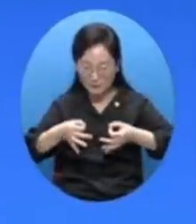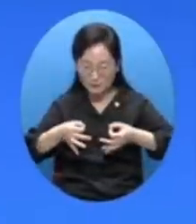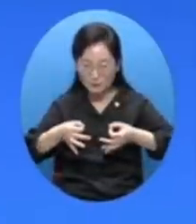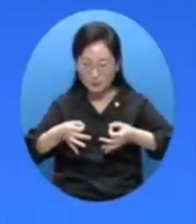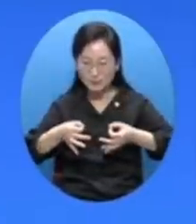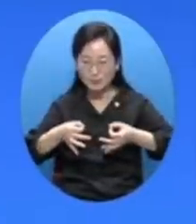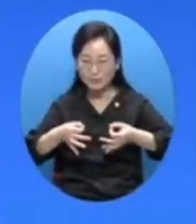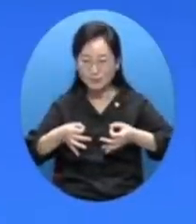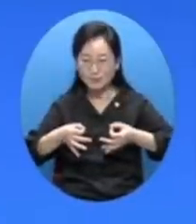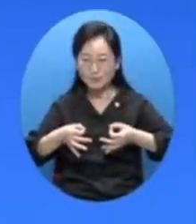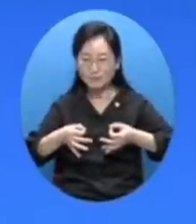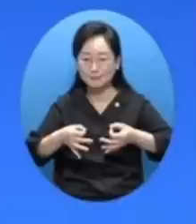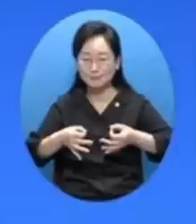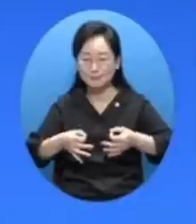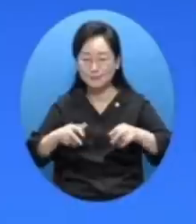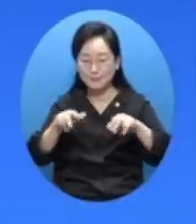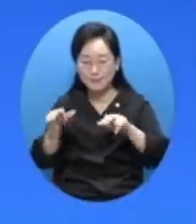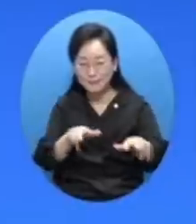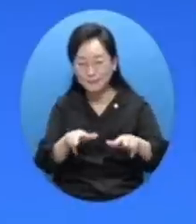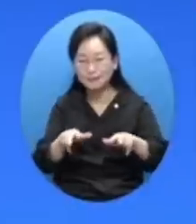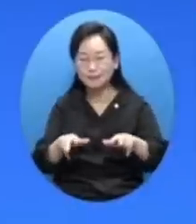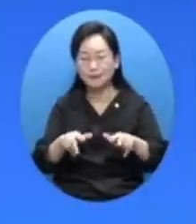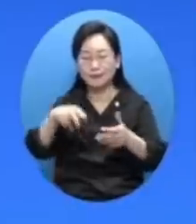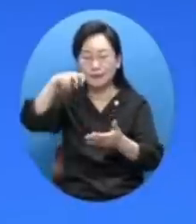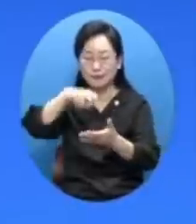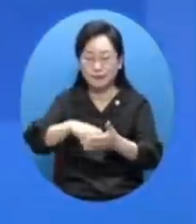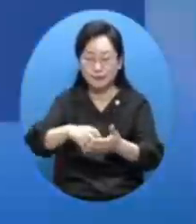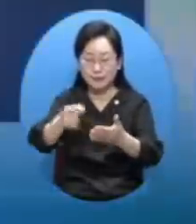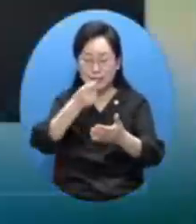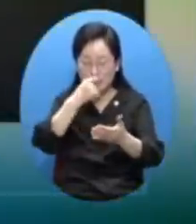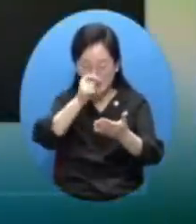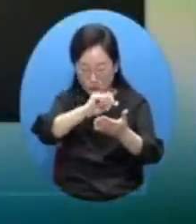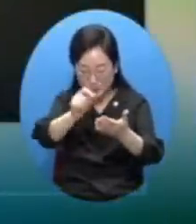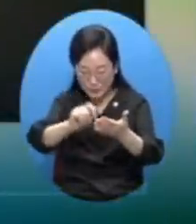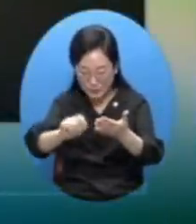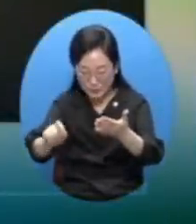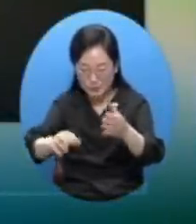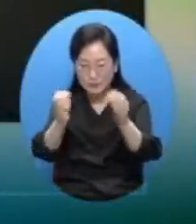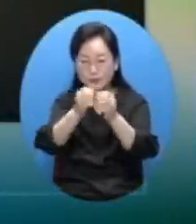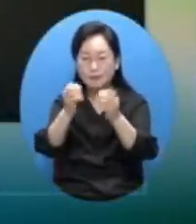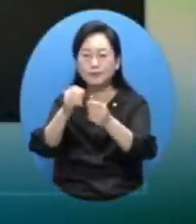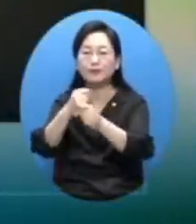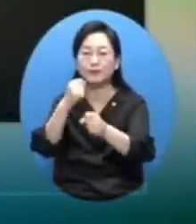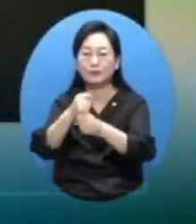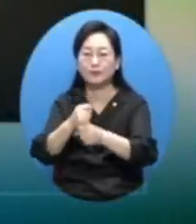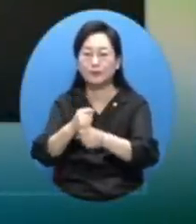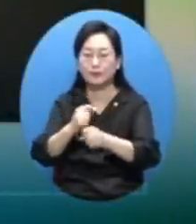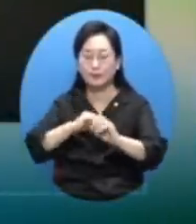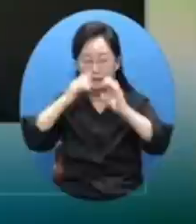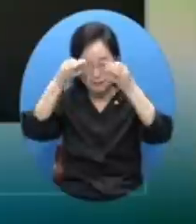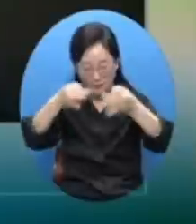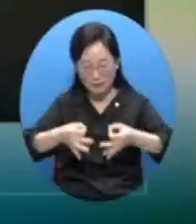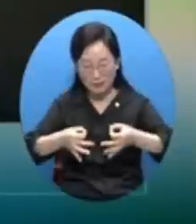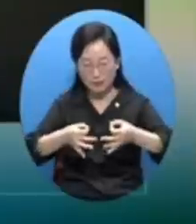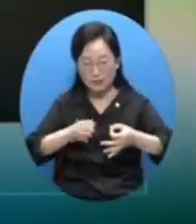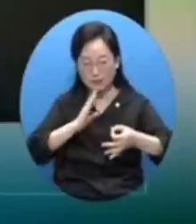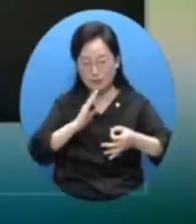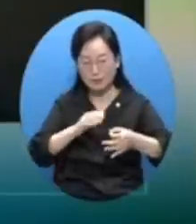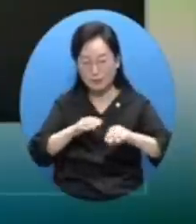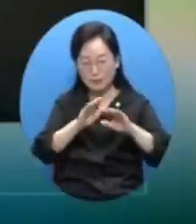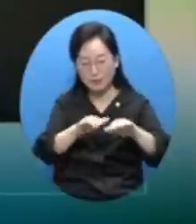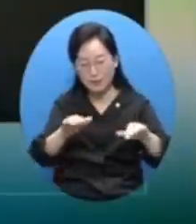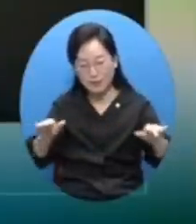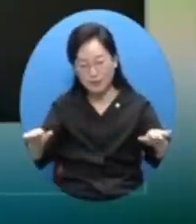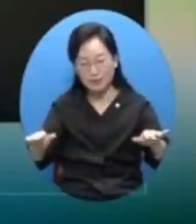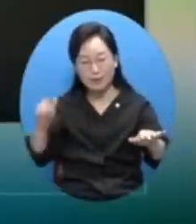그 자리에서 엎드려 페를 들어 시를 섭니다 자기 생활 돌아보니까 때때로 잔잔한